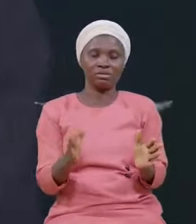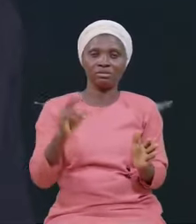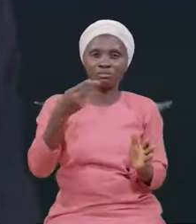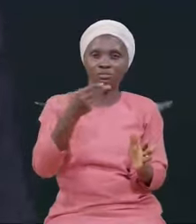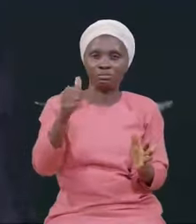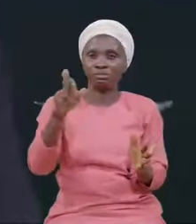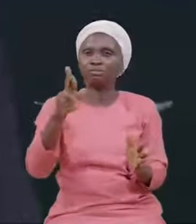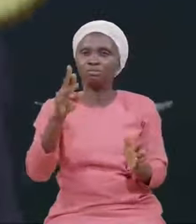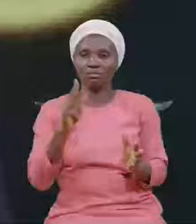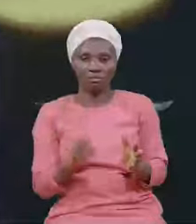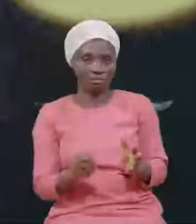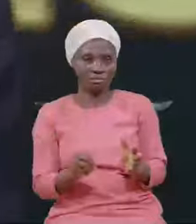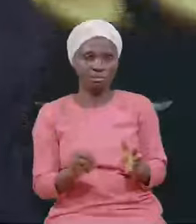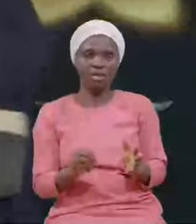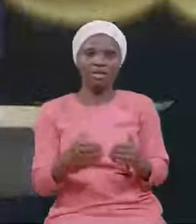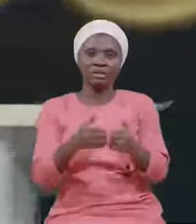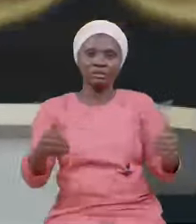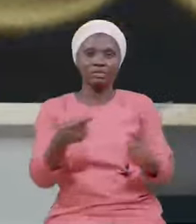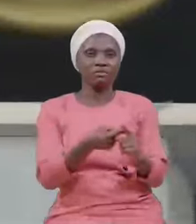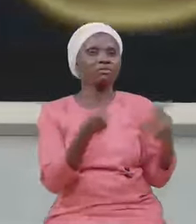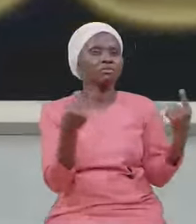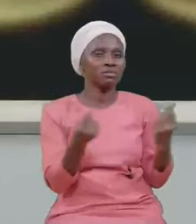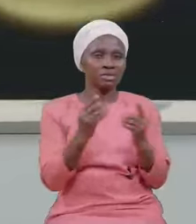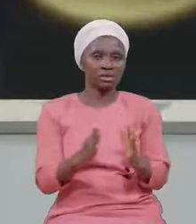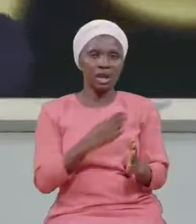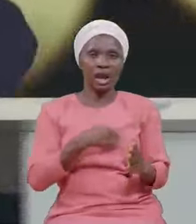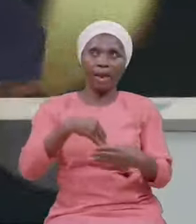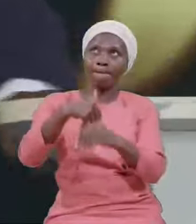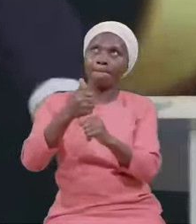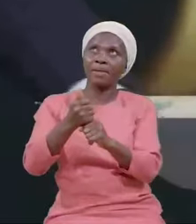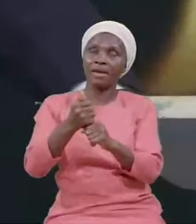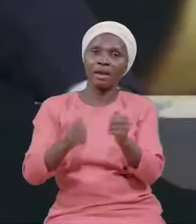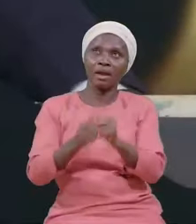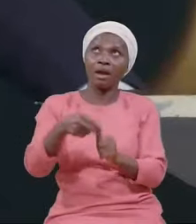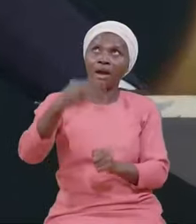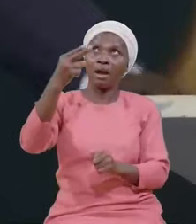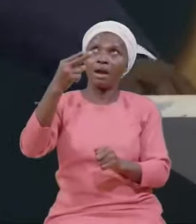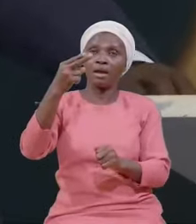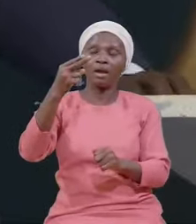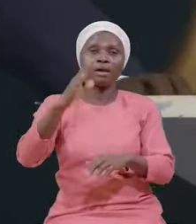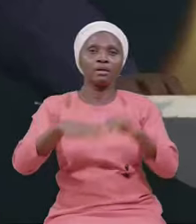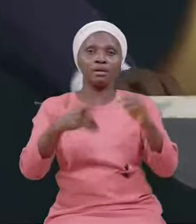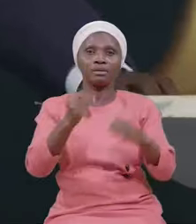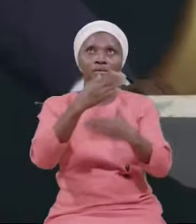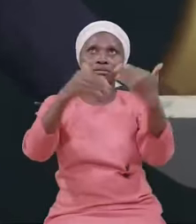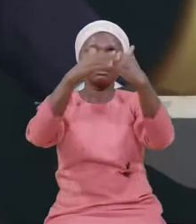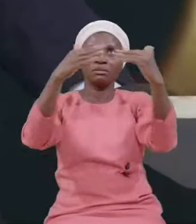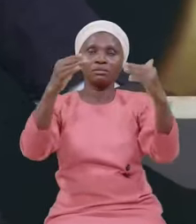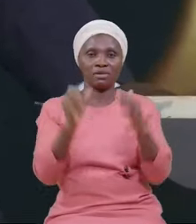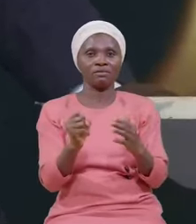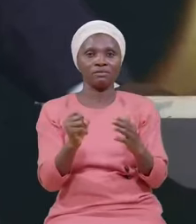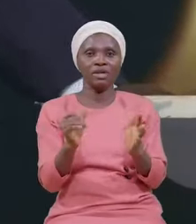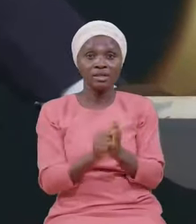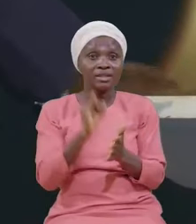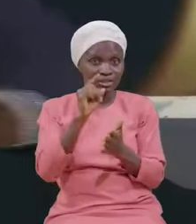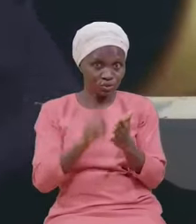tache, séparé des pécheurs et plus élevé que les cieux. Ça,